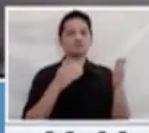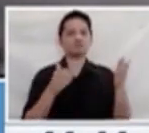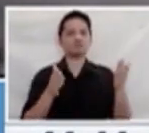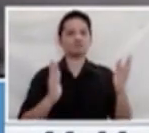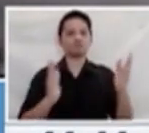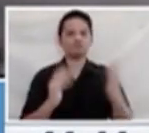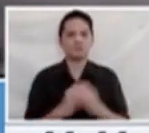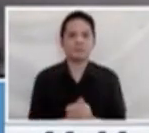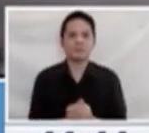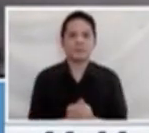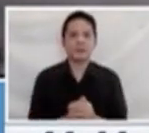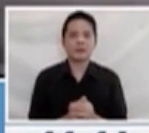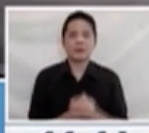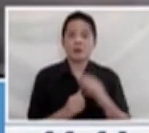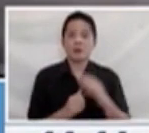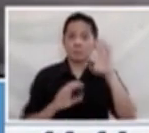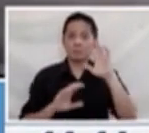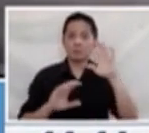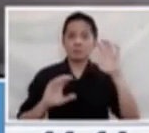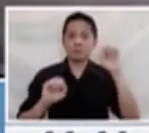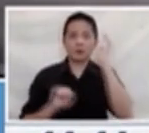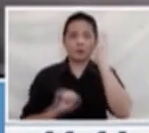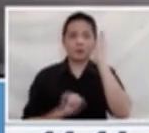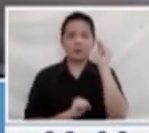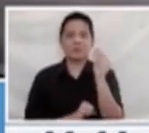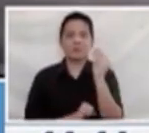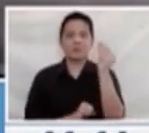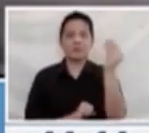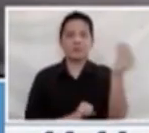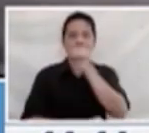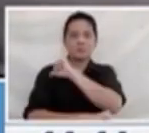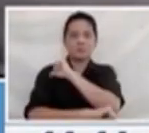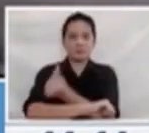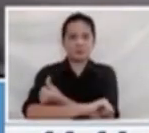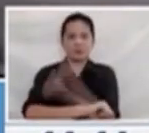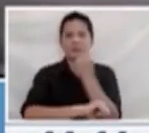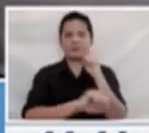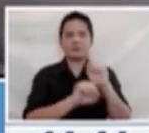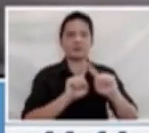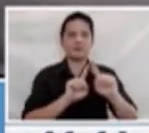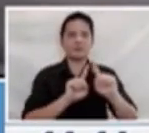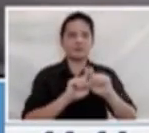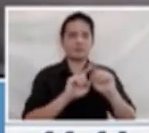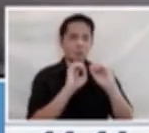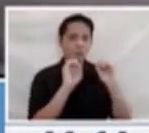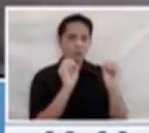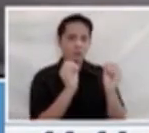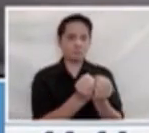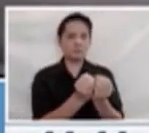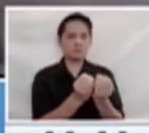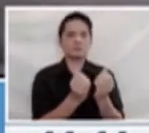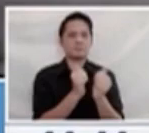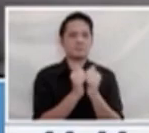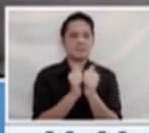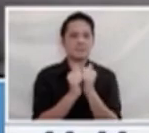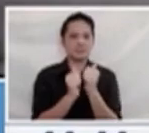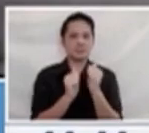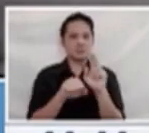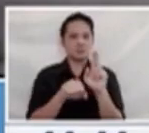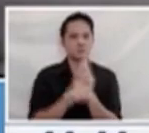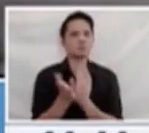mga kababayan, no? At sa ngayon po, ito po yung ilang mga larawan na nagpapakita na nagsisimula na nga po